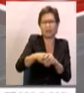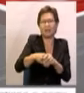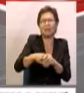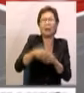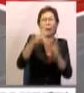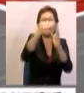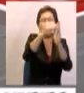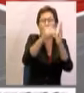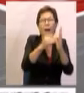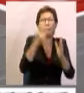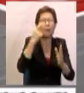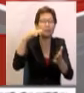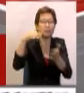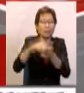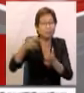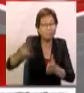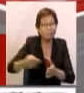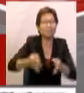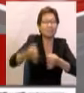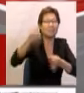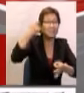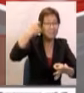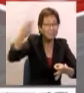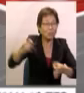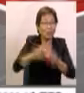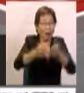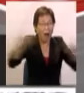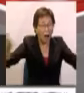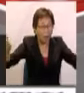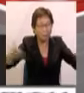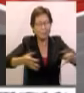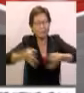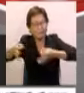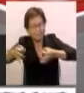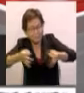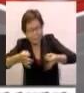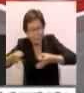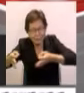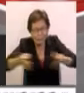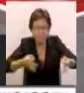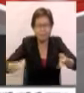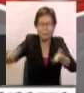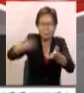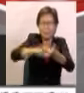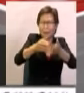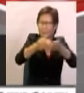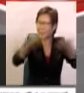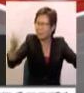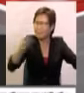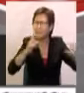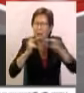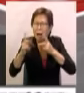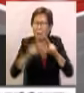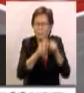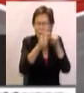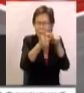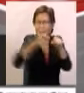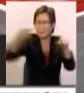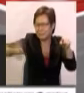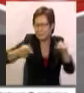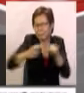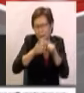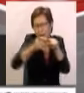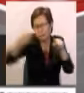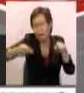mata pelajaran sejarah. Ya, jelas setiausaha akhbarnya Syahrul Aman Muhammad Sa'ari dalam kenyataan media, perkataan sejarah yang